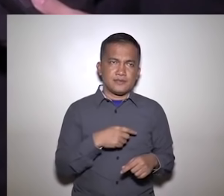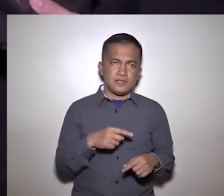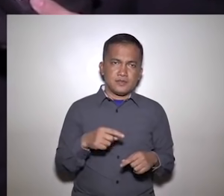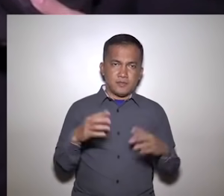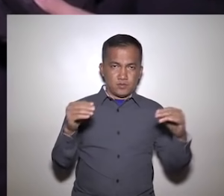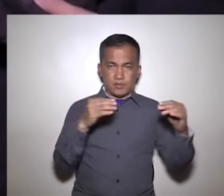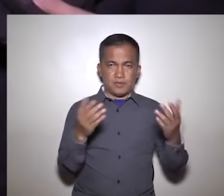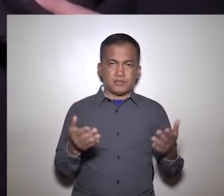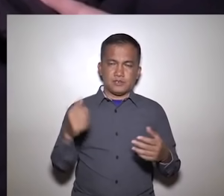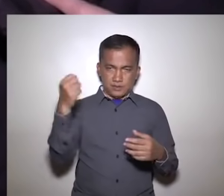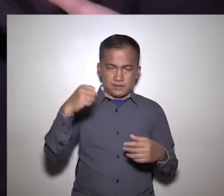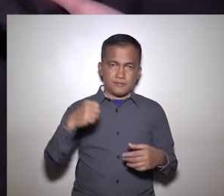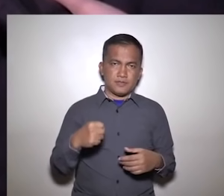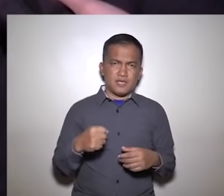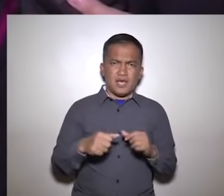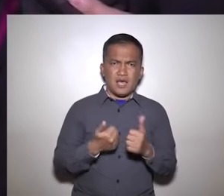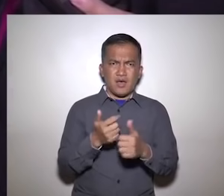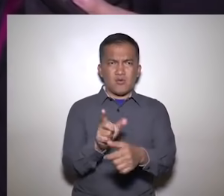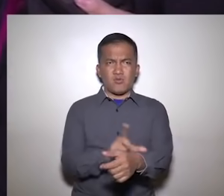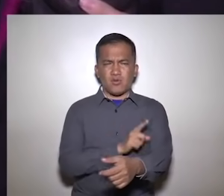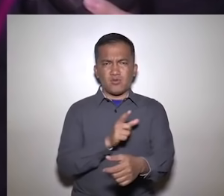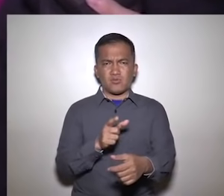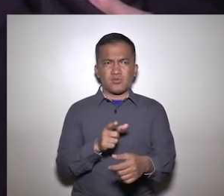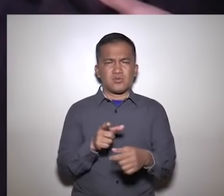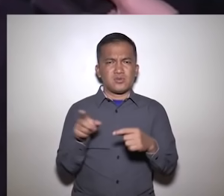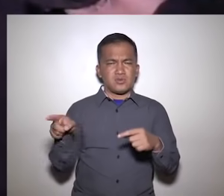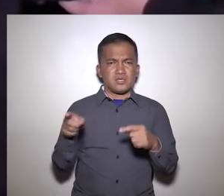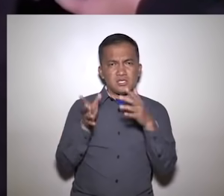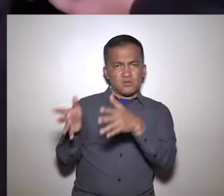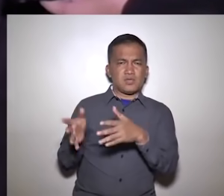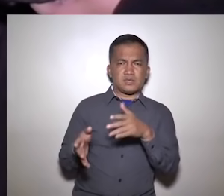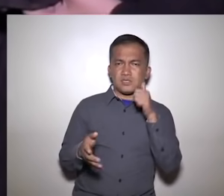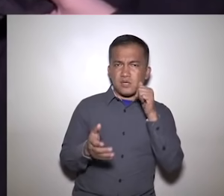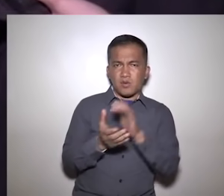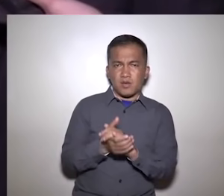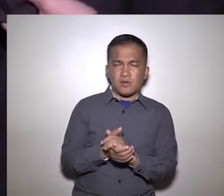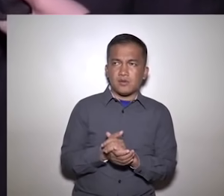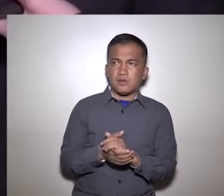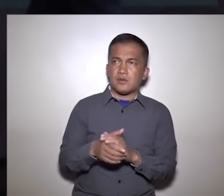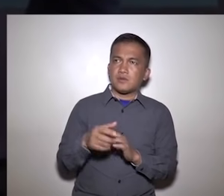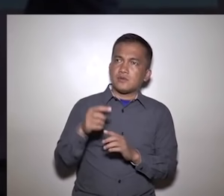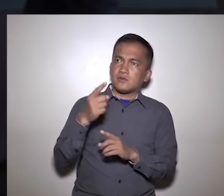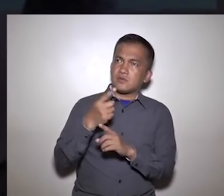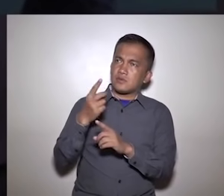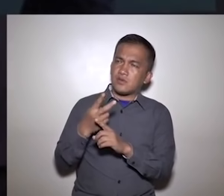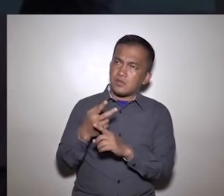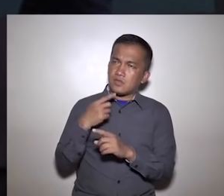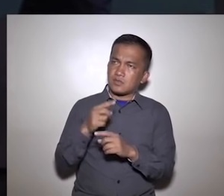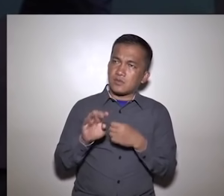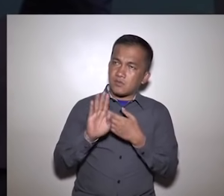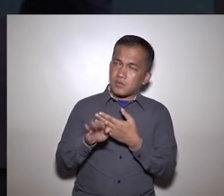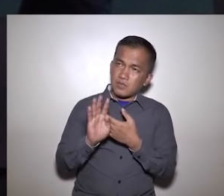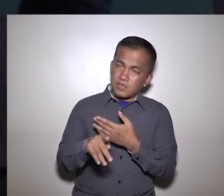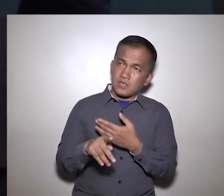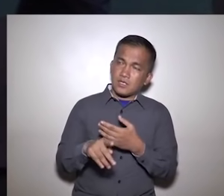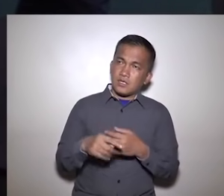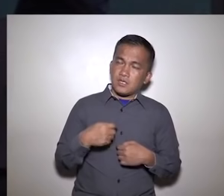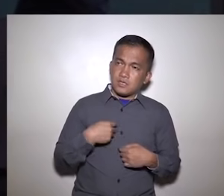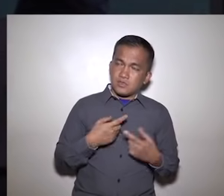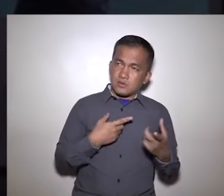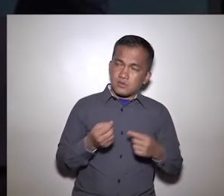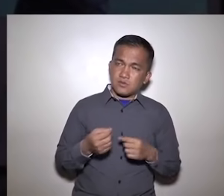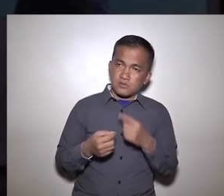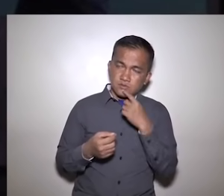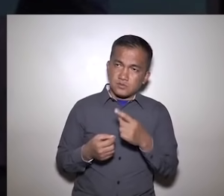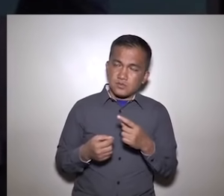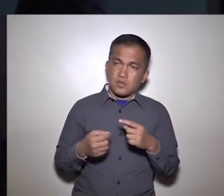natin mag-usapin kayo. Opo. Gano'ng katagal po ito, sir, na iniwan kayo ni Mrs.? Ilang buwan pa lang. Kasi bumabalik nga siya sa akin. Ang